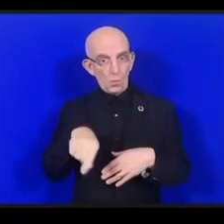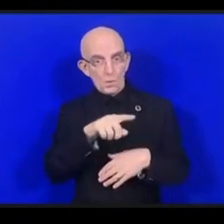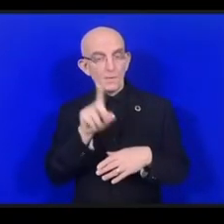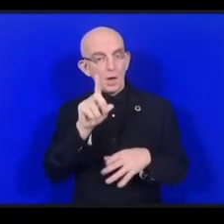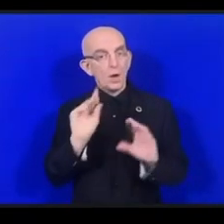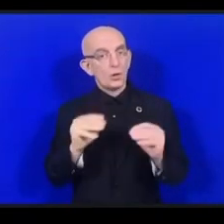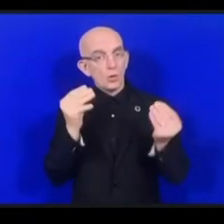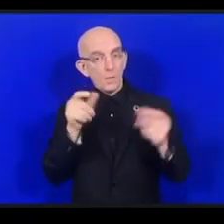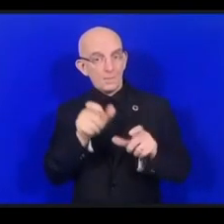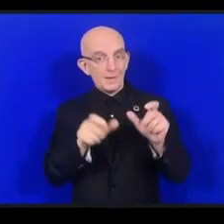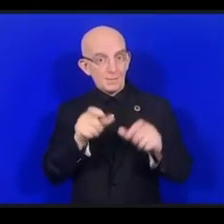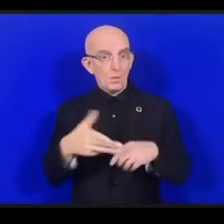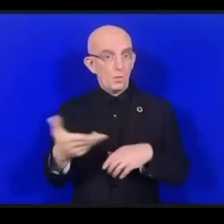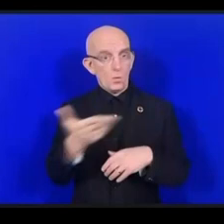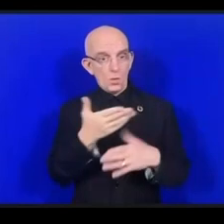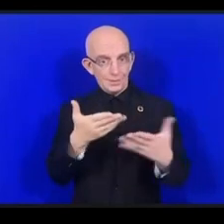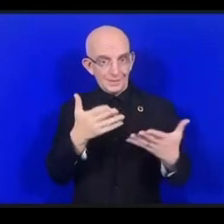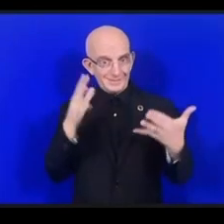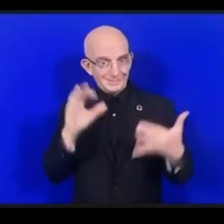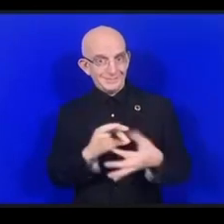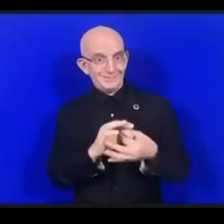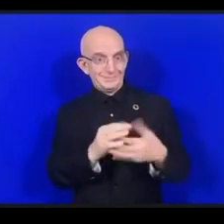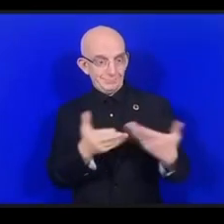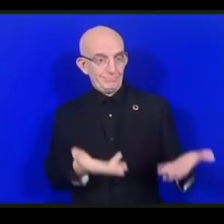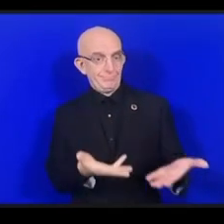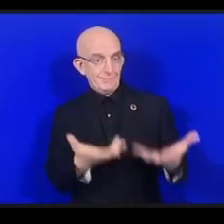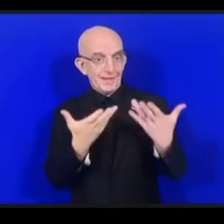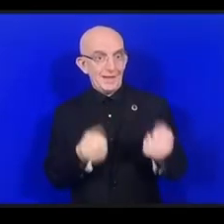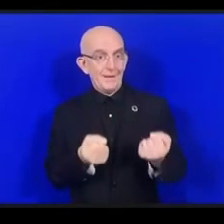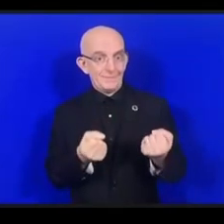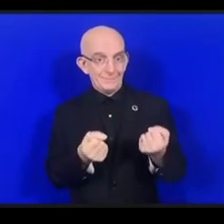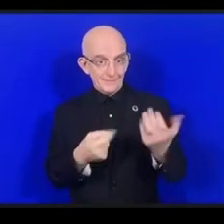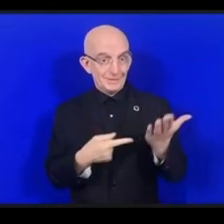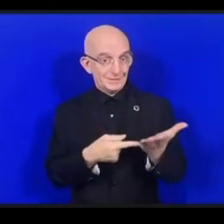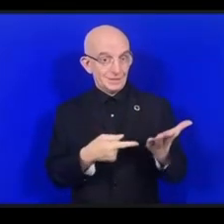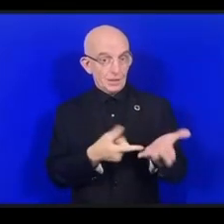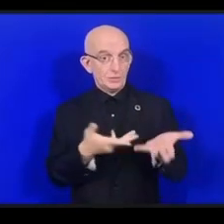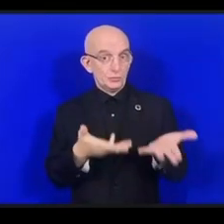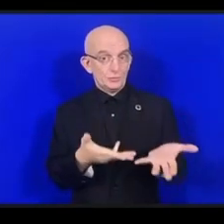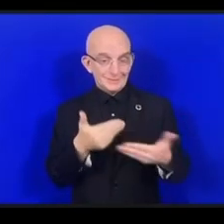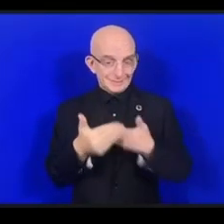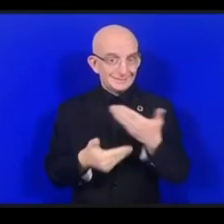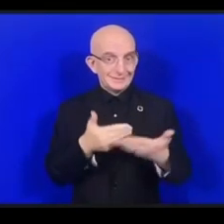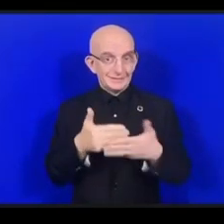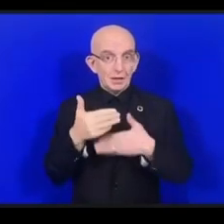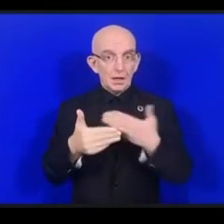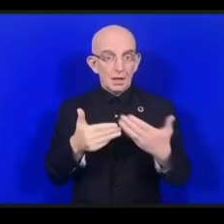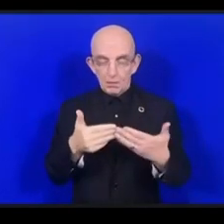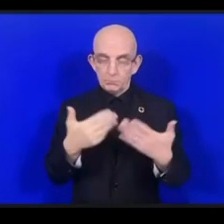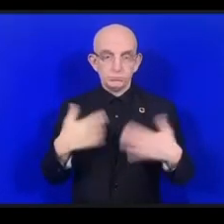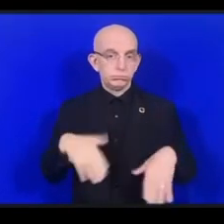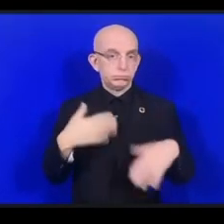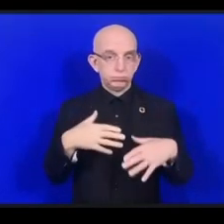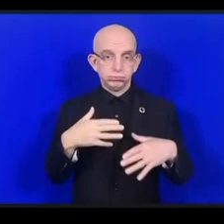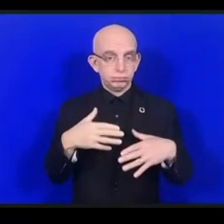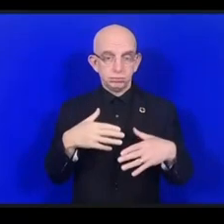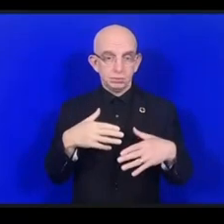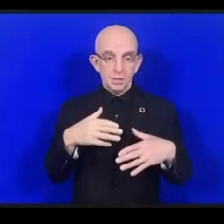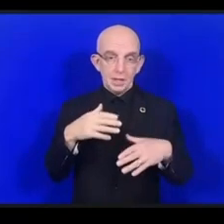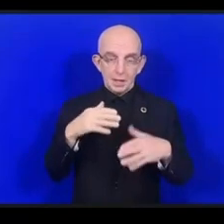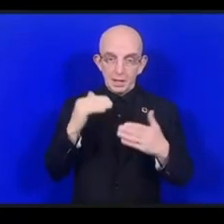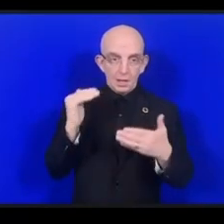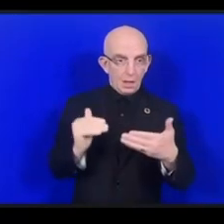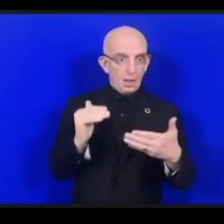年轻人当然比较擅长喜欢这个技术，但是呢他们有很多的挑战。